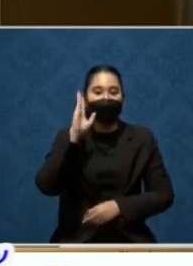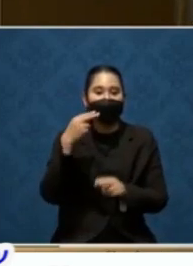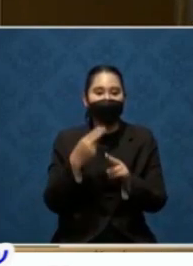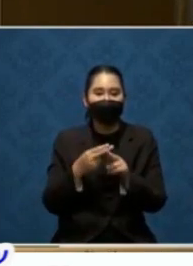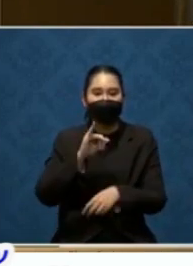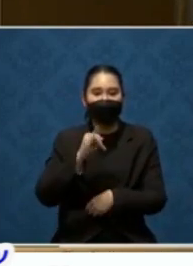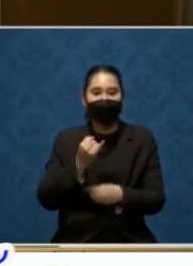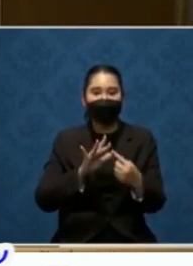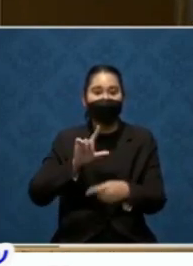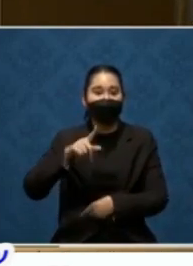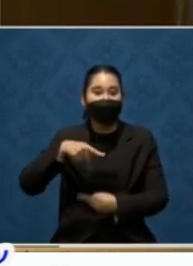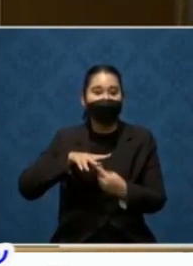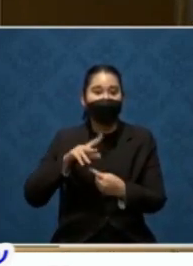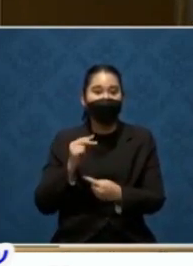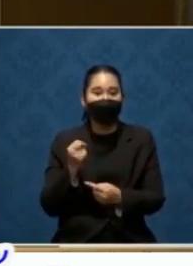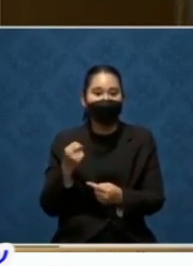รวิวัฒน์เป็นผู้เสน